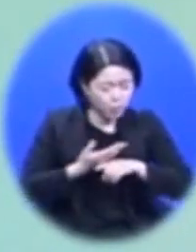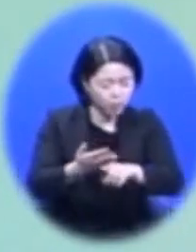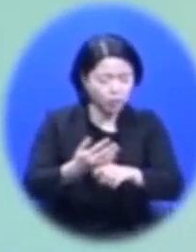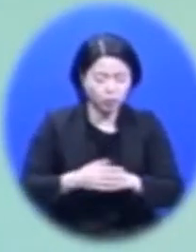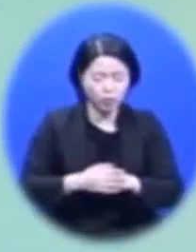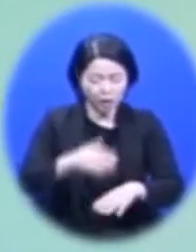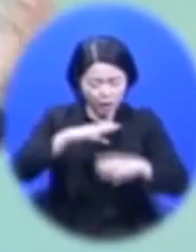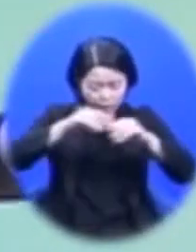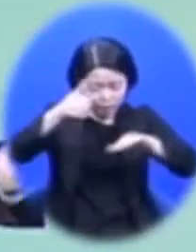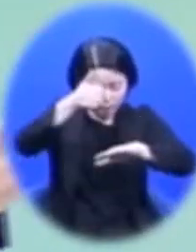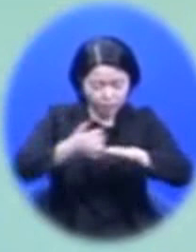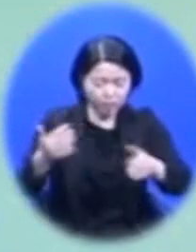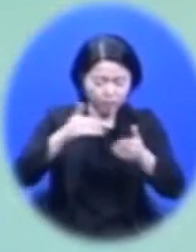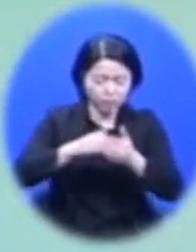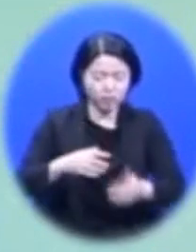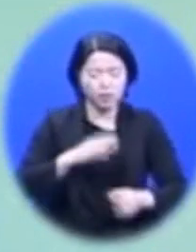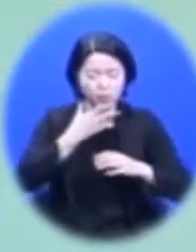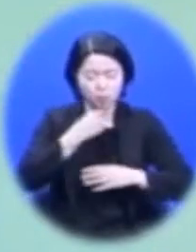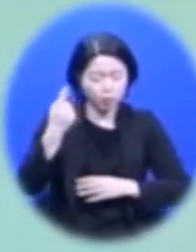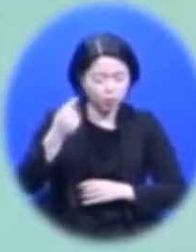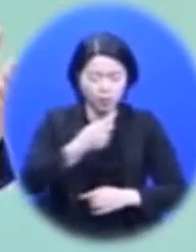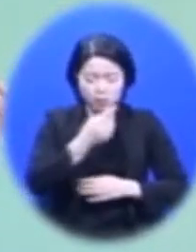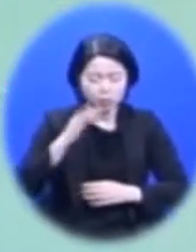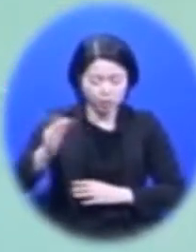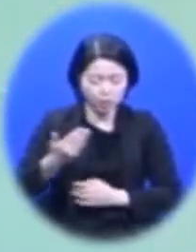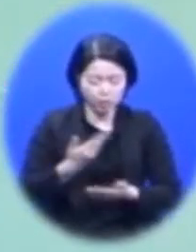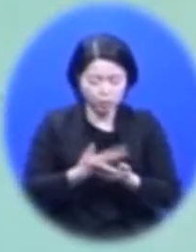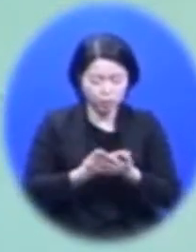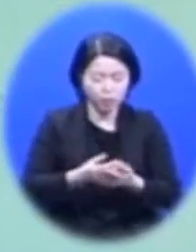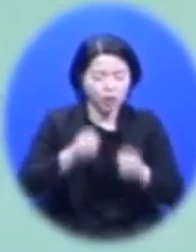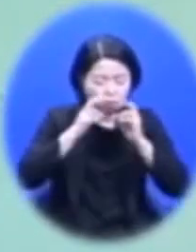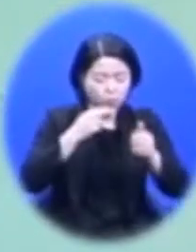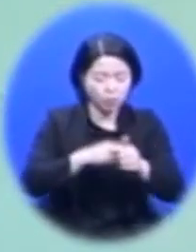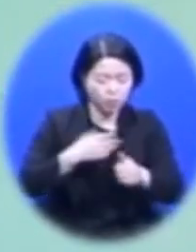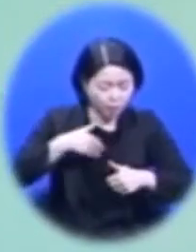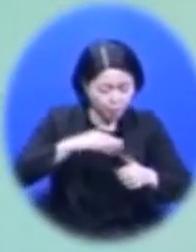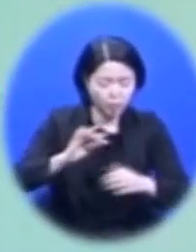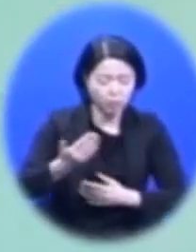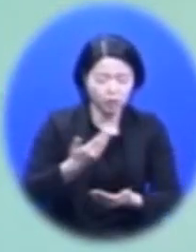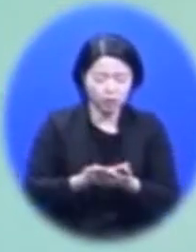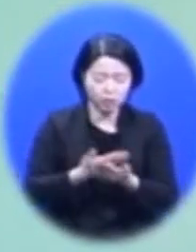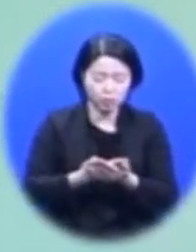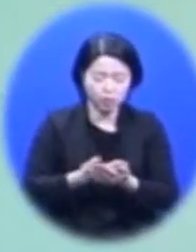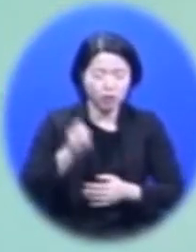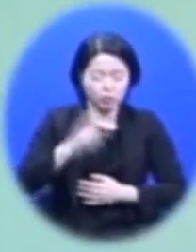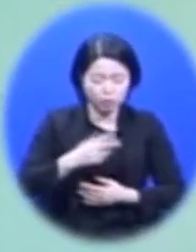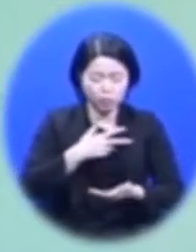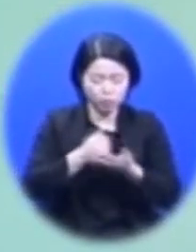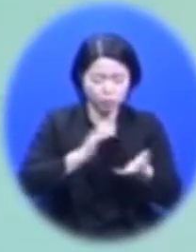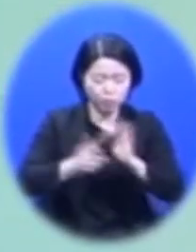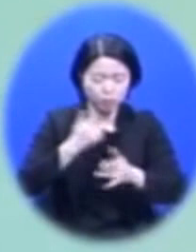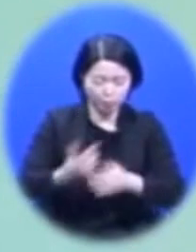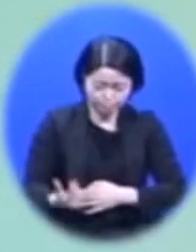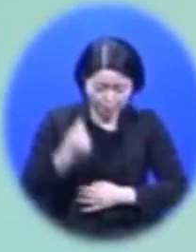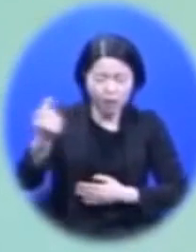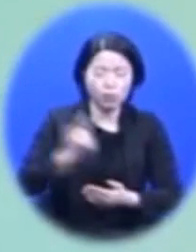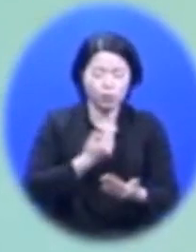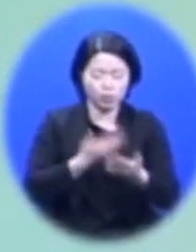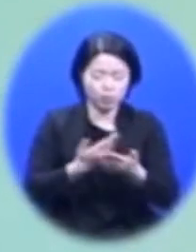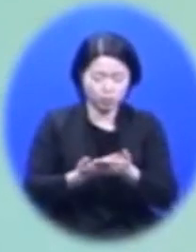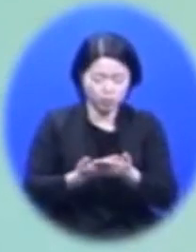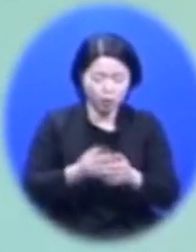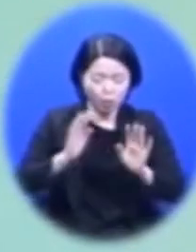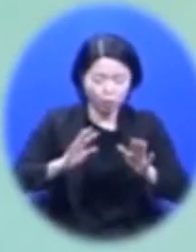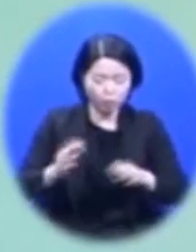끝까지 열방의 복음이 증거되게 하시고 선교사님들이 파송되게 하시고, 그리고 주 예수여 속히 오시옵소서.